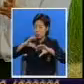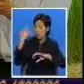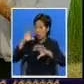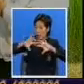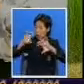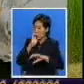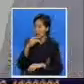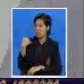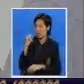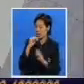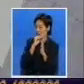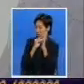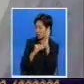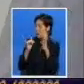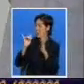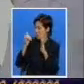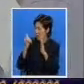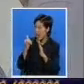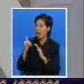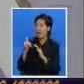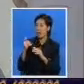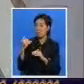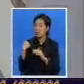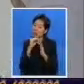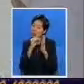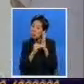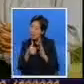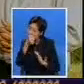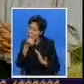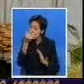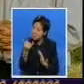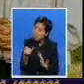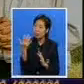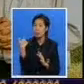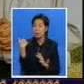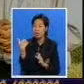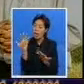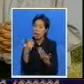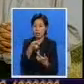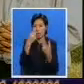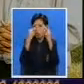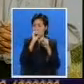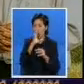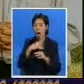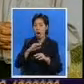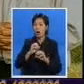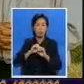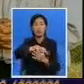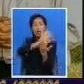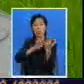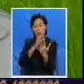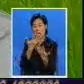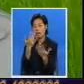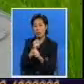ดเท่านั้นเองแต่ท่านนายกบอกแหมเอาหมดเลยอย่างเงี้ยเป็นมายังไงครับ คือมันมีหลายปัจจัยที่ทำให้เราต้องเร่งทำ ครับ นะ